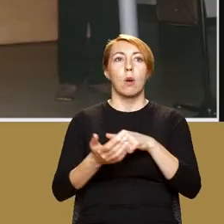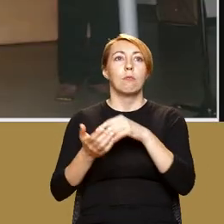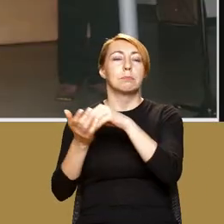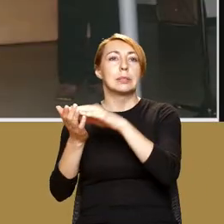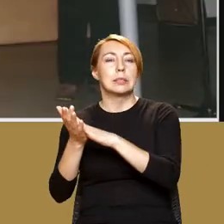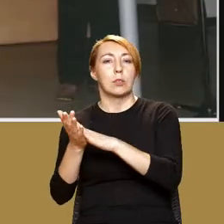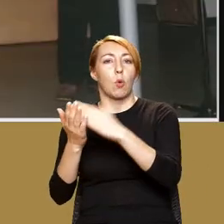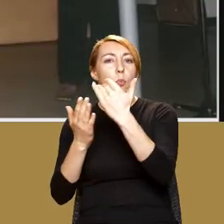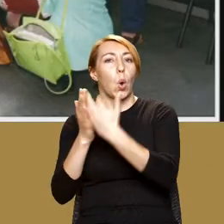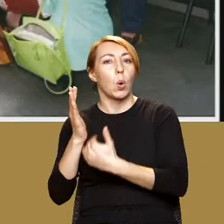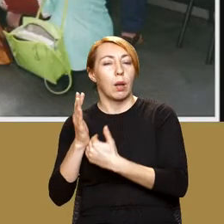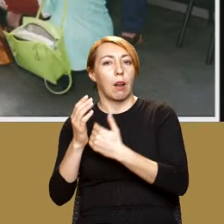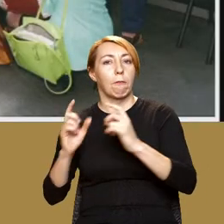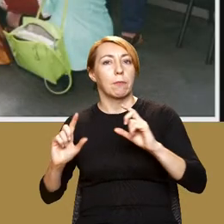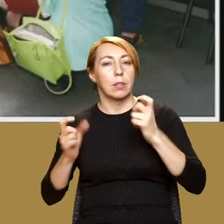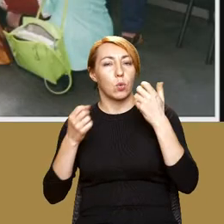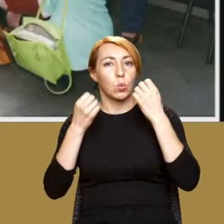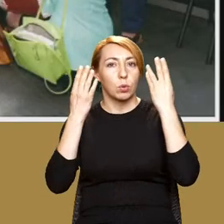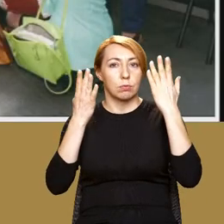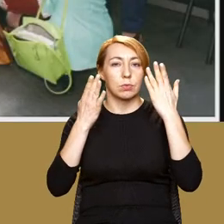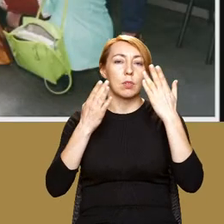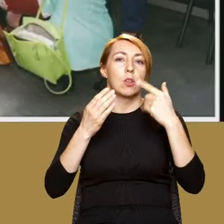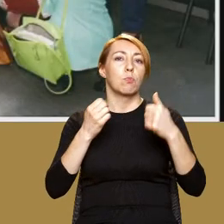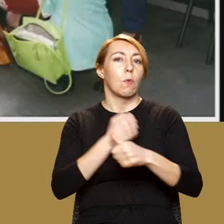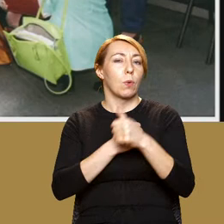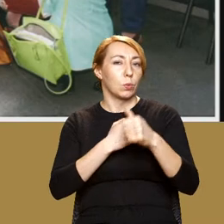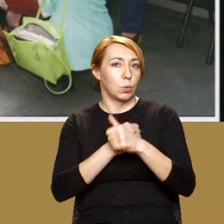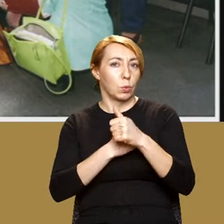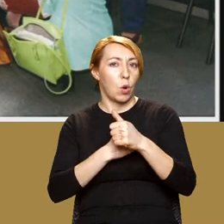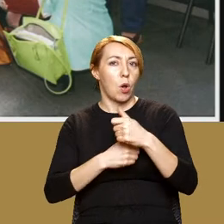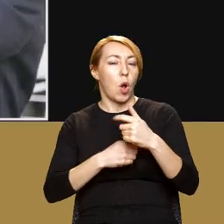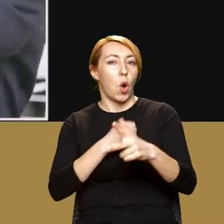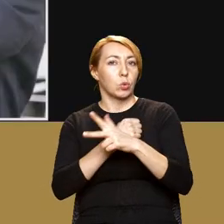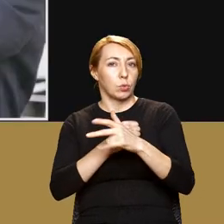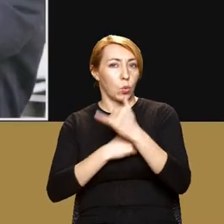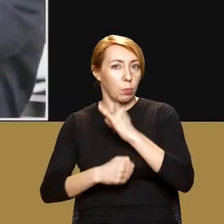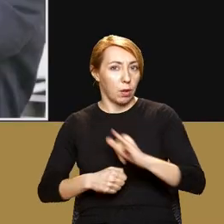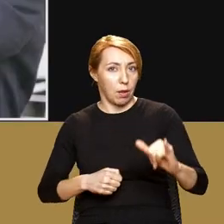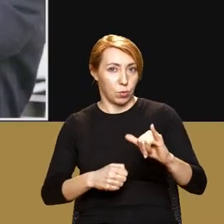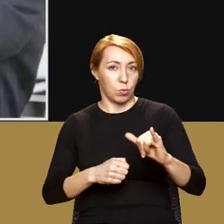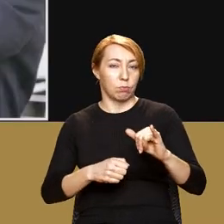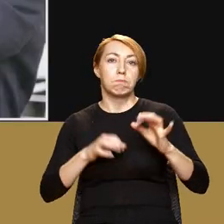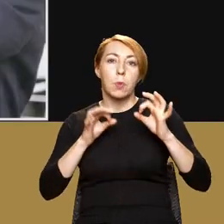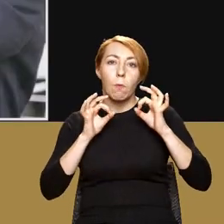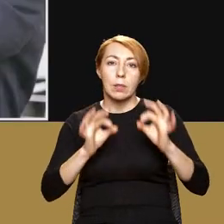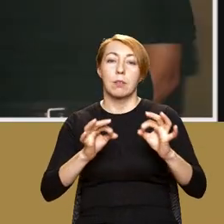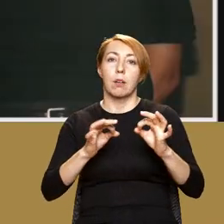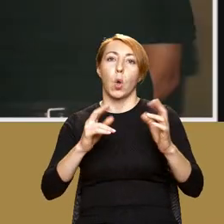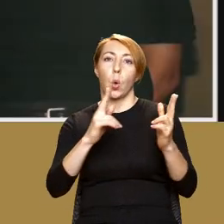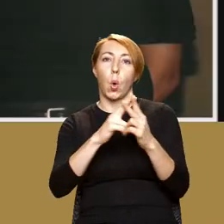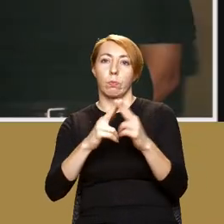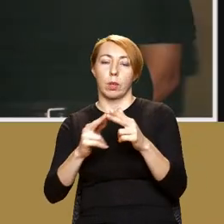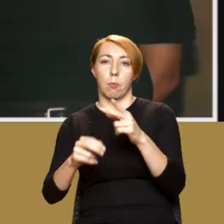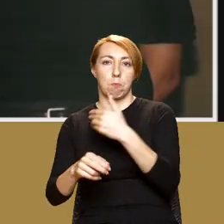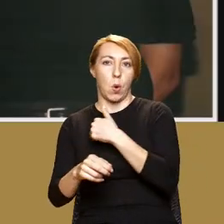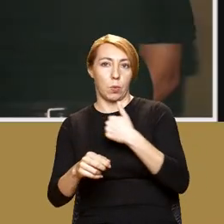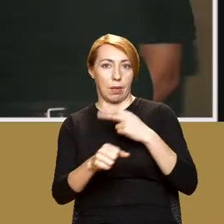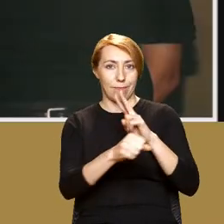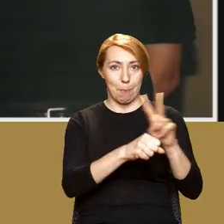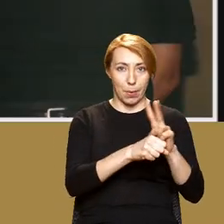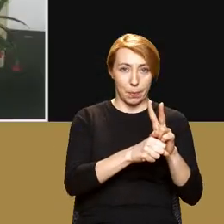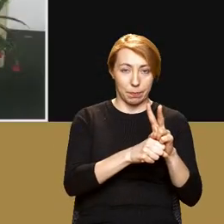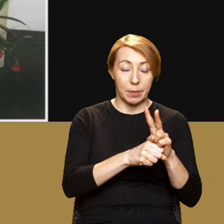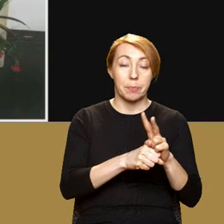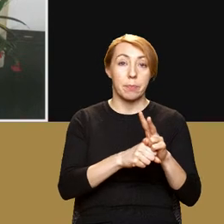programu wydarzeń kulturalnych związanych z 80. rocznicą nawiązania stosunków oficjalnych między Japonią i Polską i stanowiła